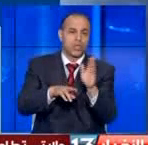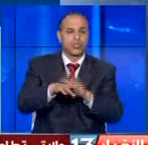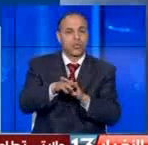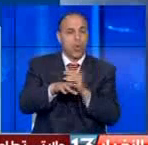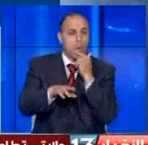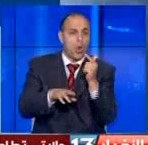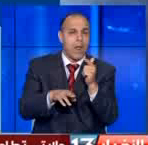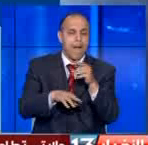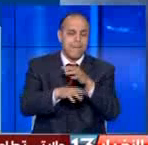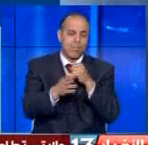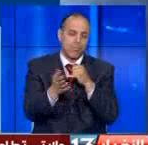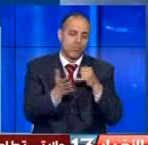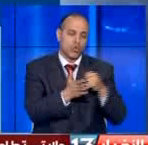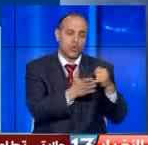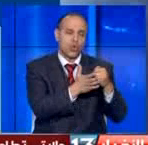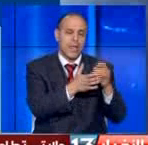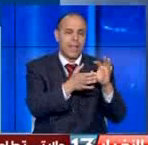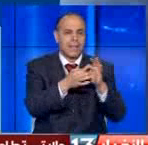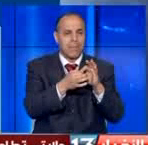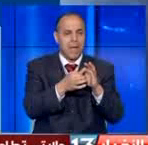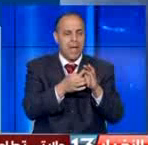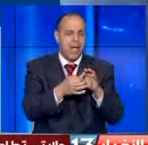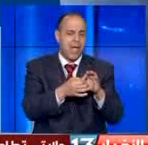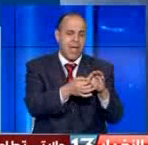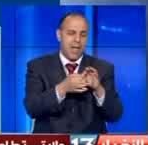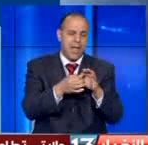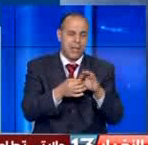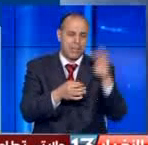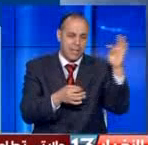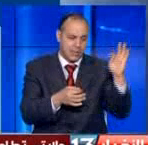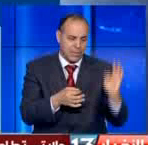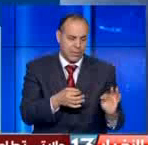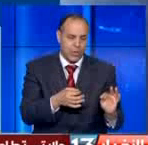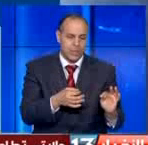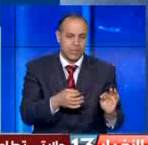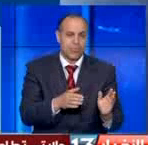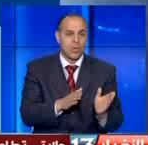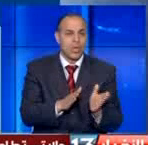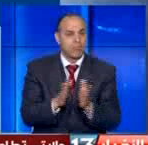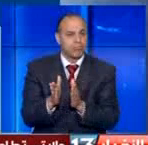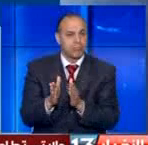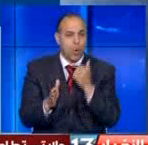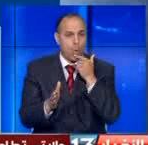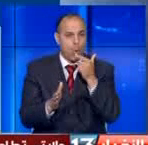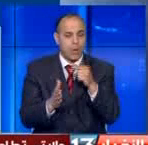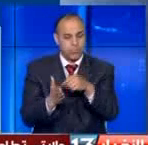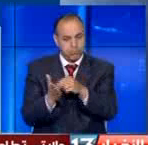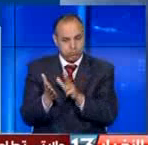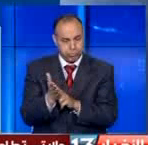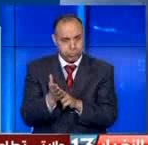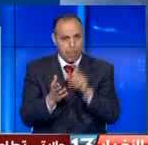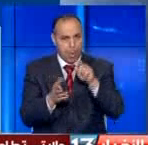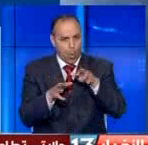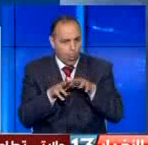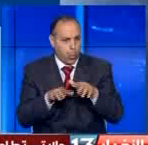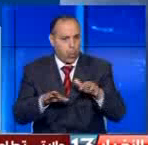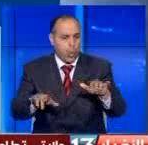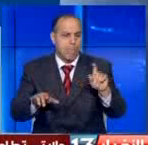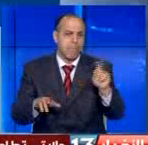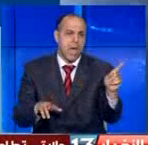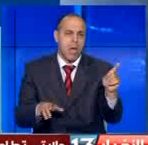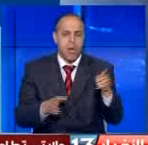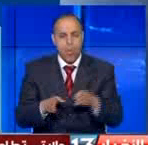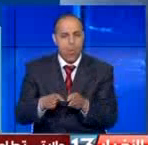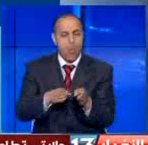الرابطة بين معتمديتي الذهيبة ورمادة من ولاية تطاوين، كما تم تسجيل سيلان عدد آخر